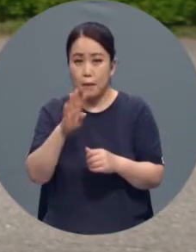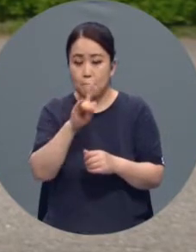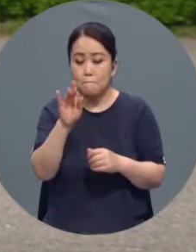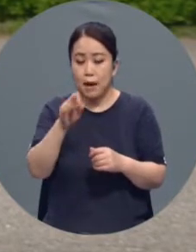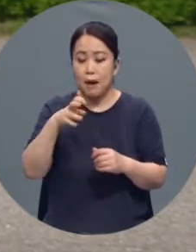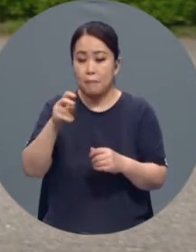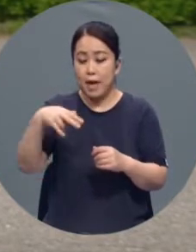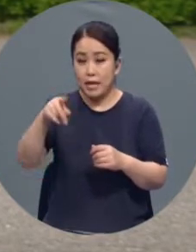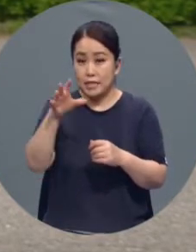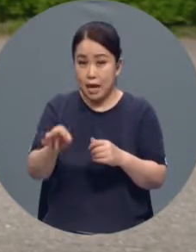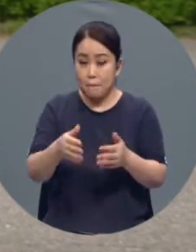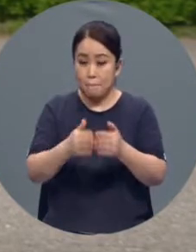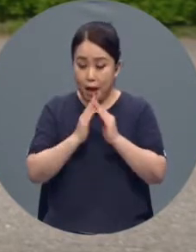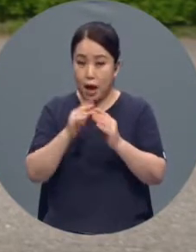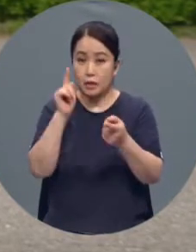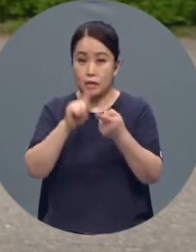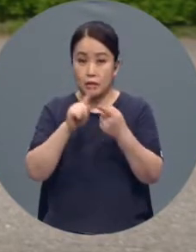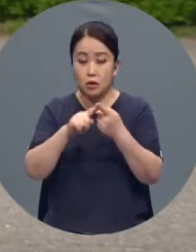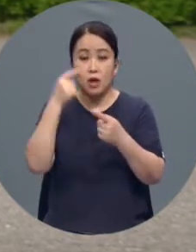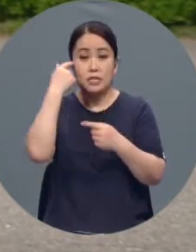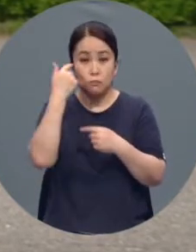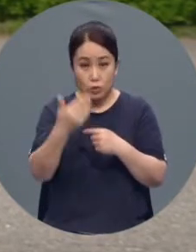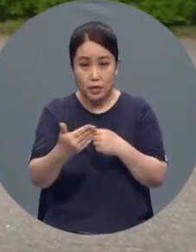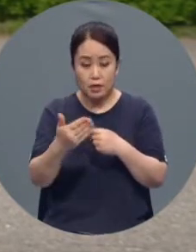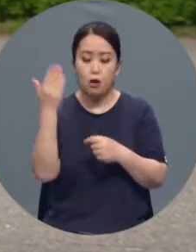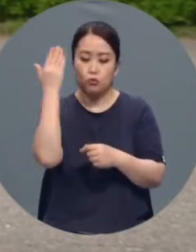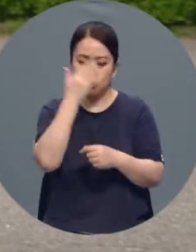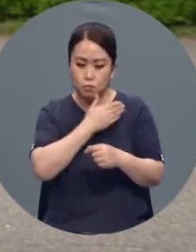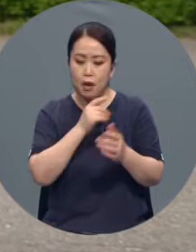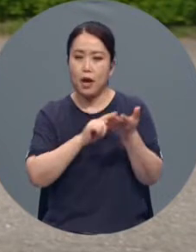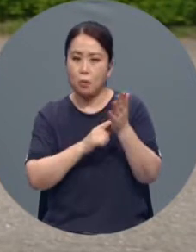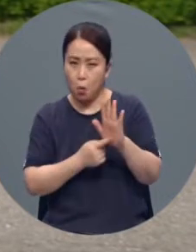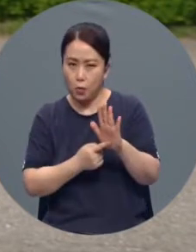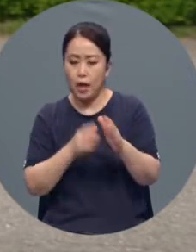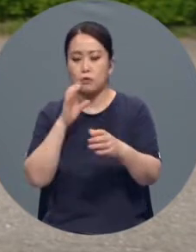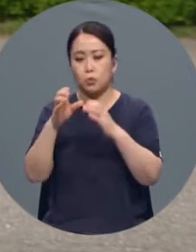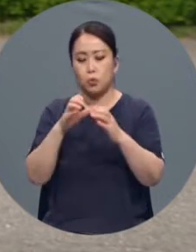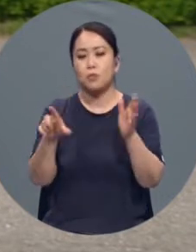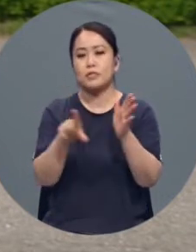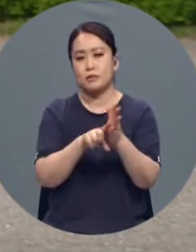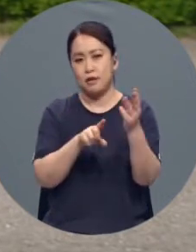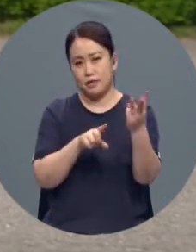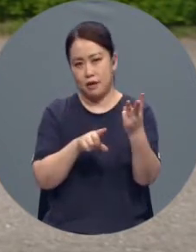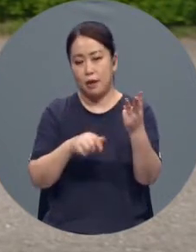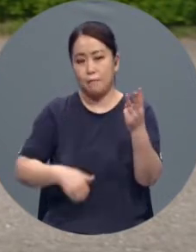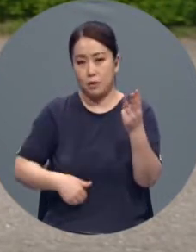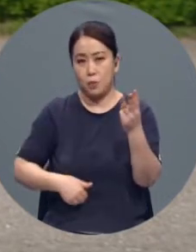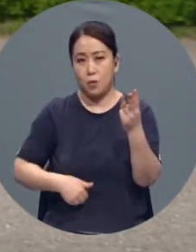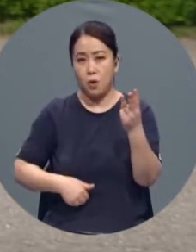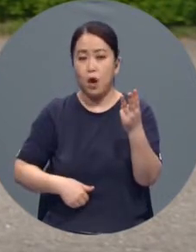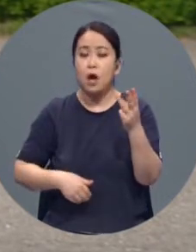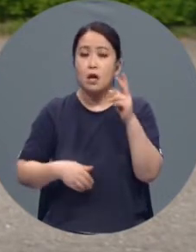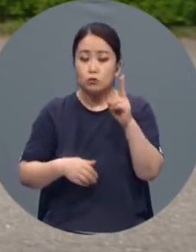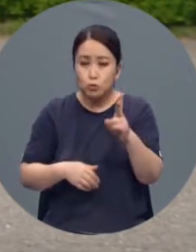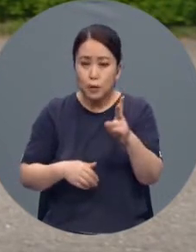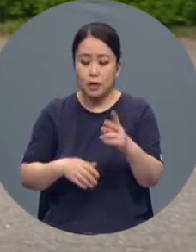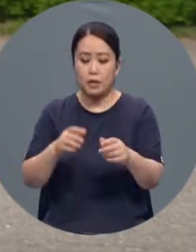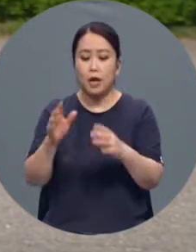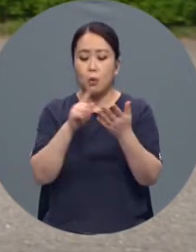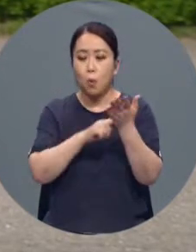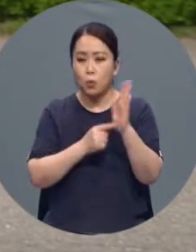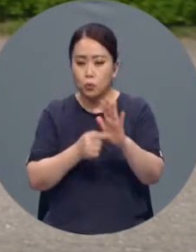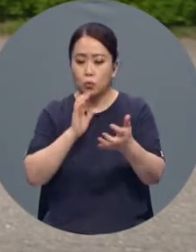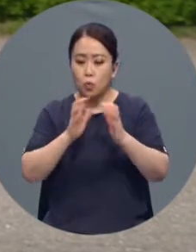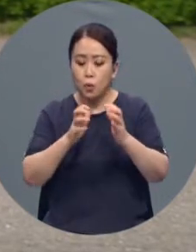질문에 공통된 답변은 투명한 공개와 소통, 신뢰뿐이었습니다. 이미 두 차례나 공론화에 실패한